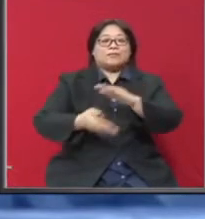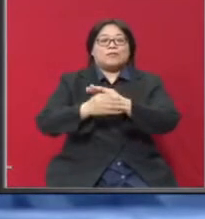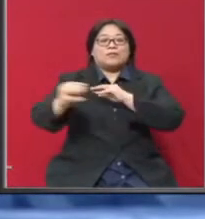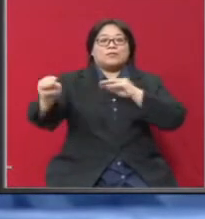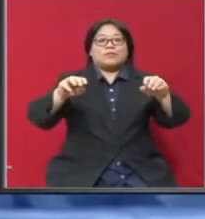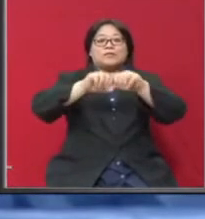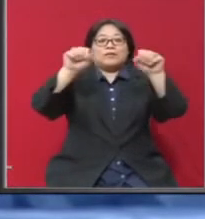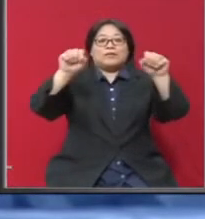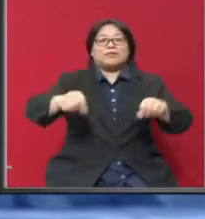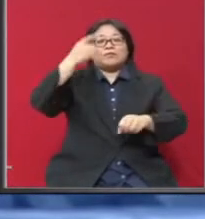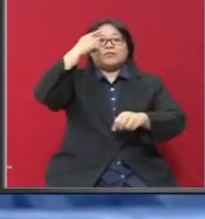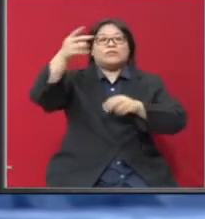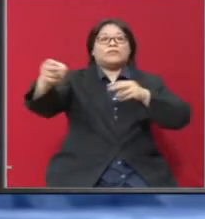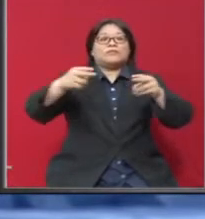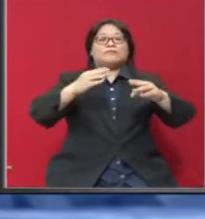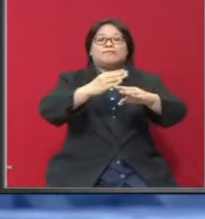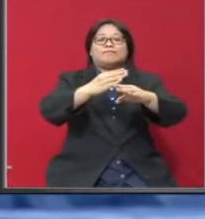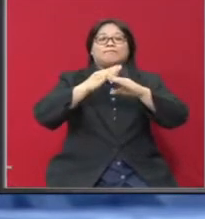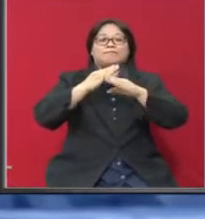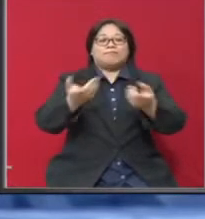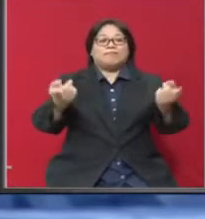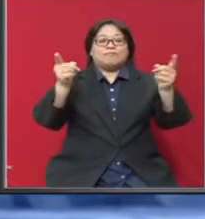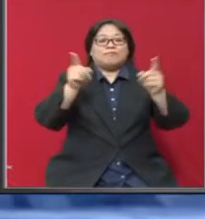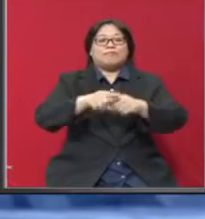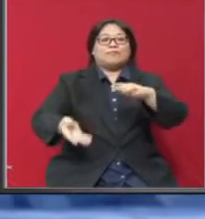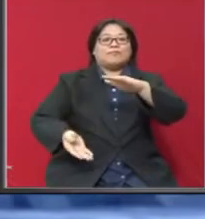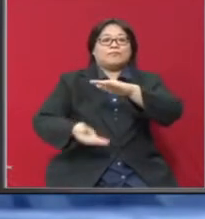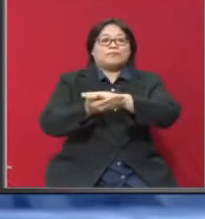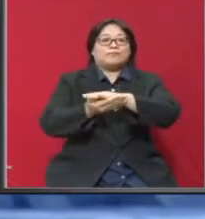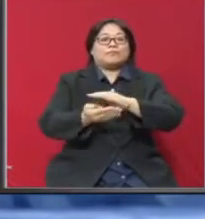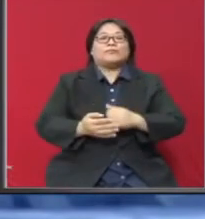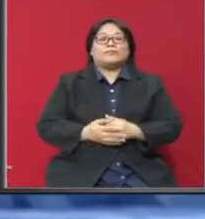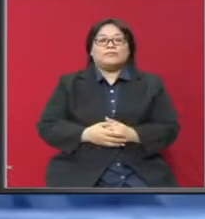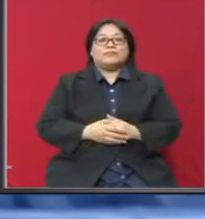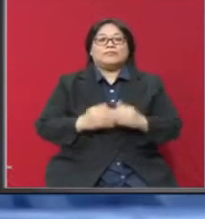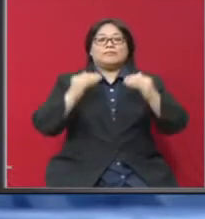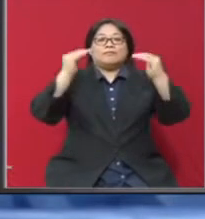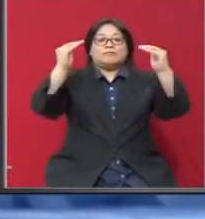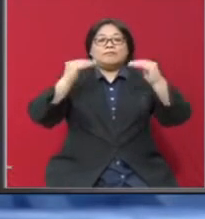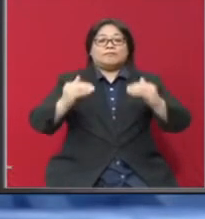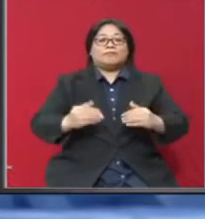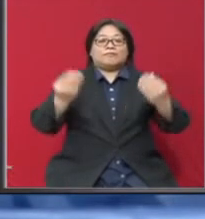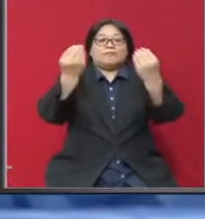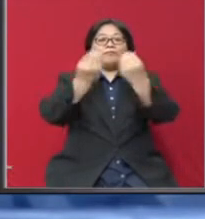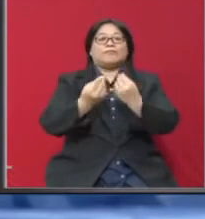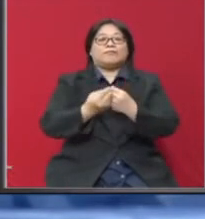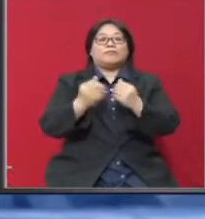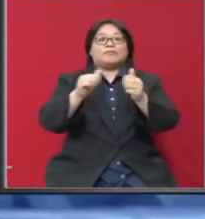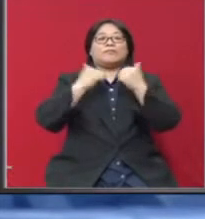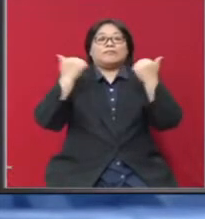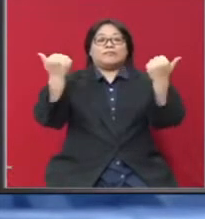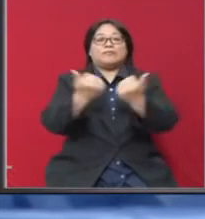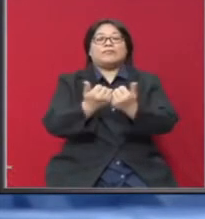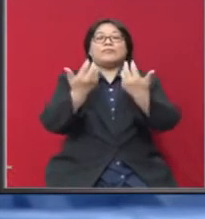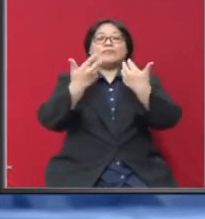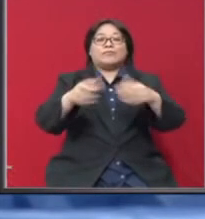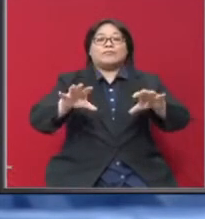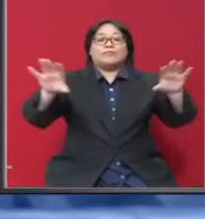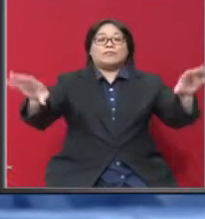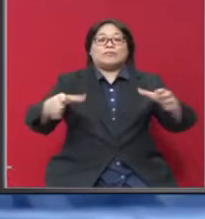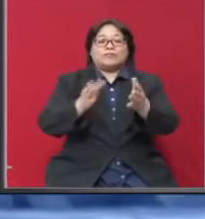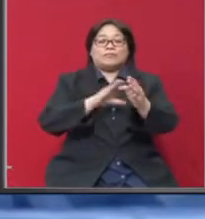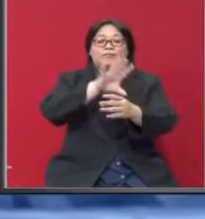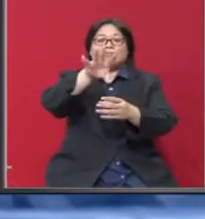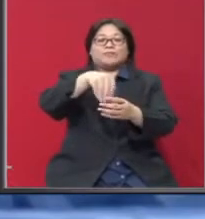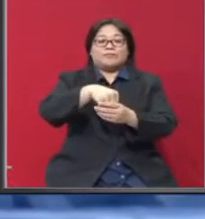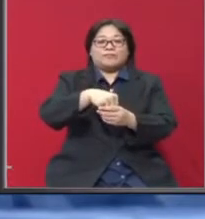izin dalam use mengekang perlakuan rasuah ini berikut adalah Jumlah agency yang telah melaksanakan